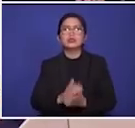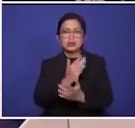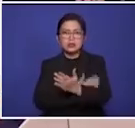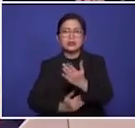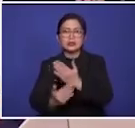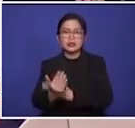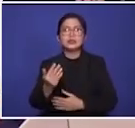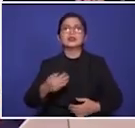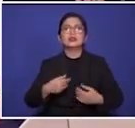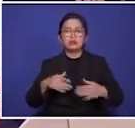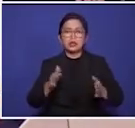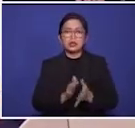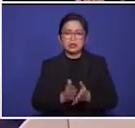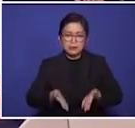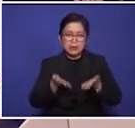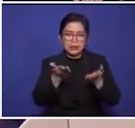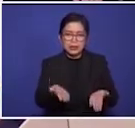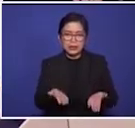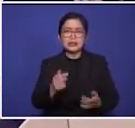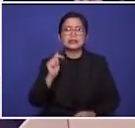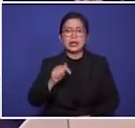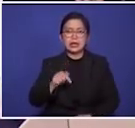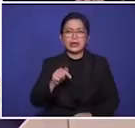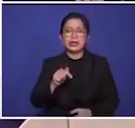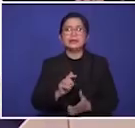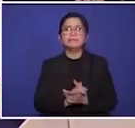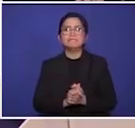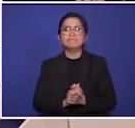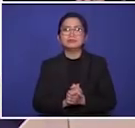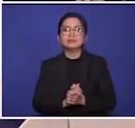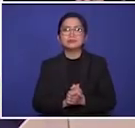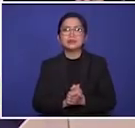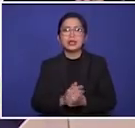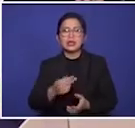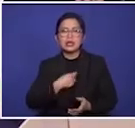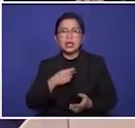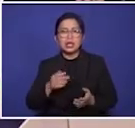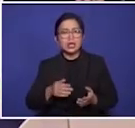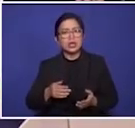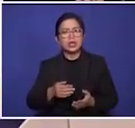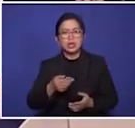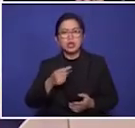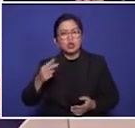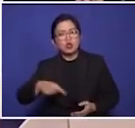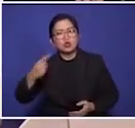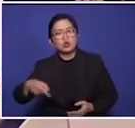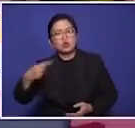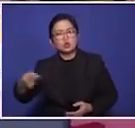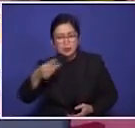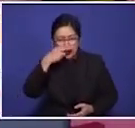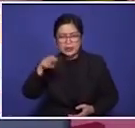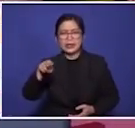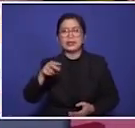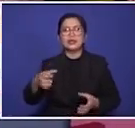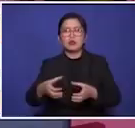yang mulai Eh sekarang ini kita terus perhatikan Mere waktunya habis Pak Jokowi